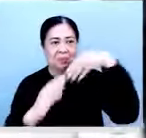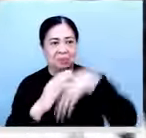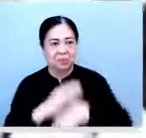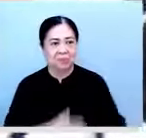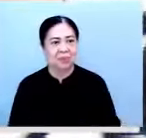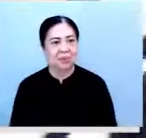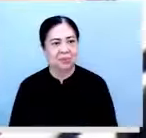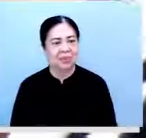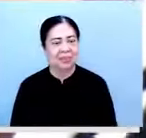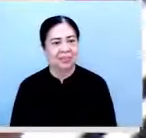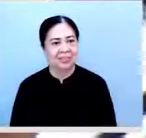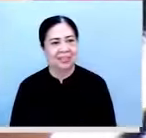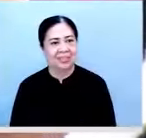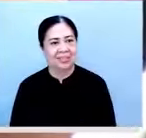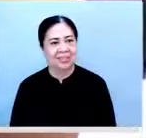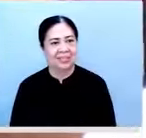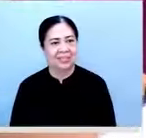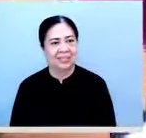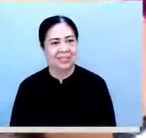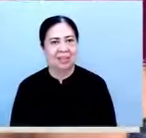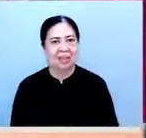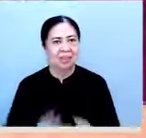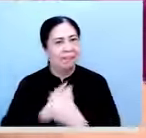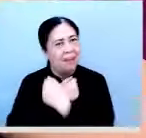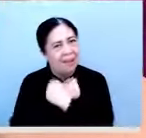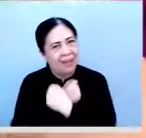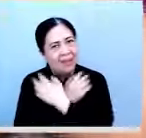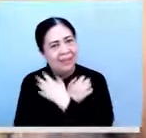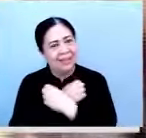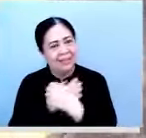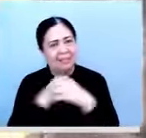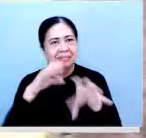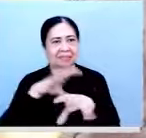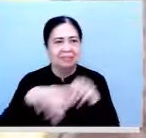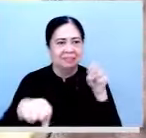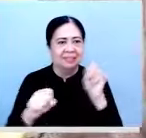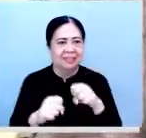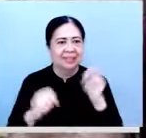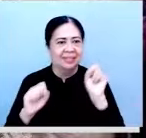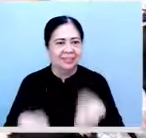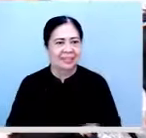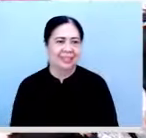Yes. So kung gusto mo na wala mo ng bag, pwede itong matanggal. Nakakapit lang kasi hindi pa